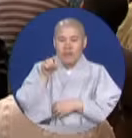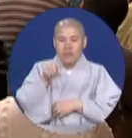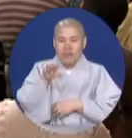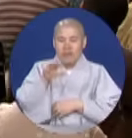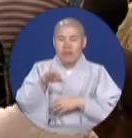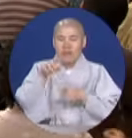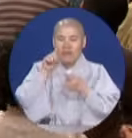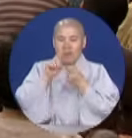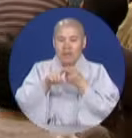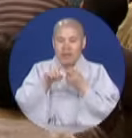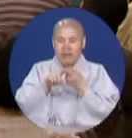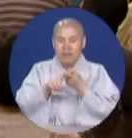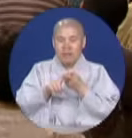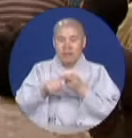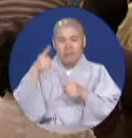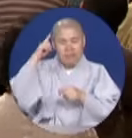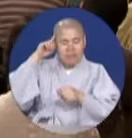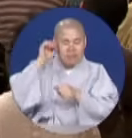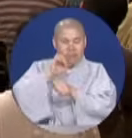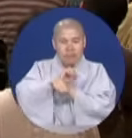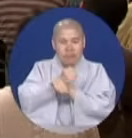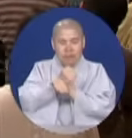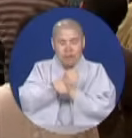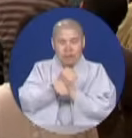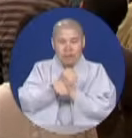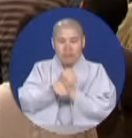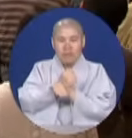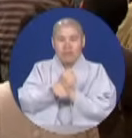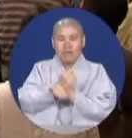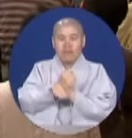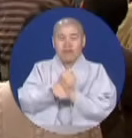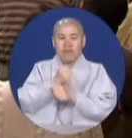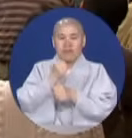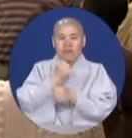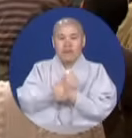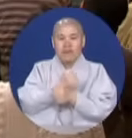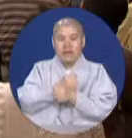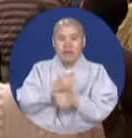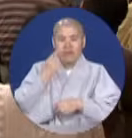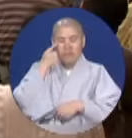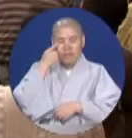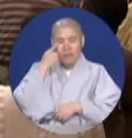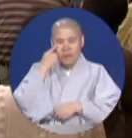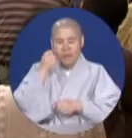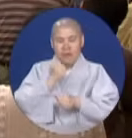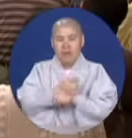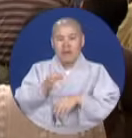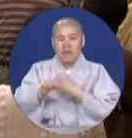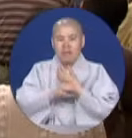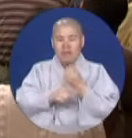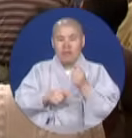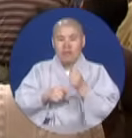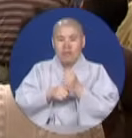대하여 한번 연구를 해보자. 이렇게 나오면 이게 이제 이거